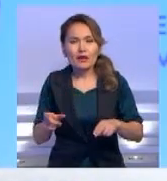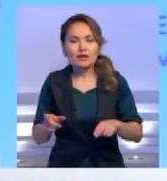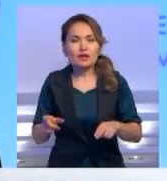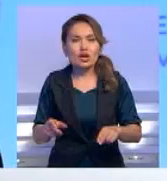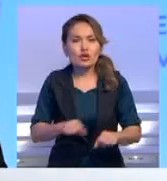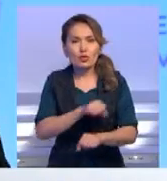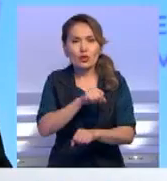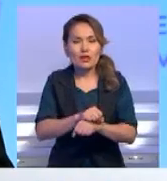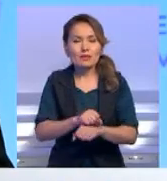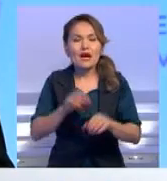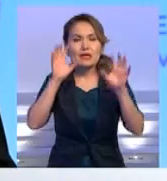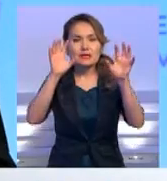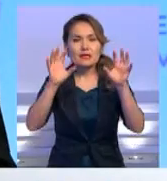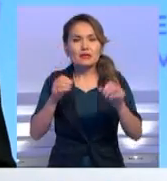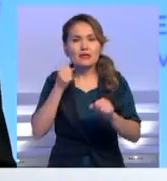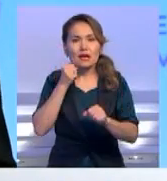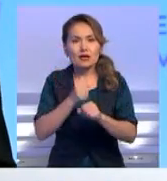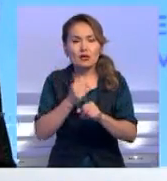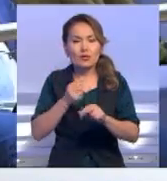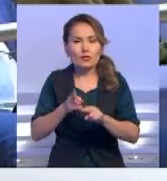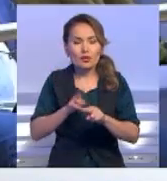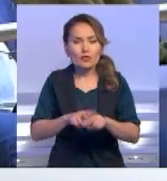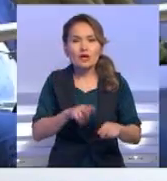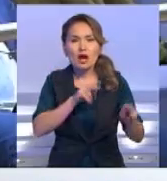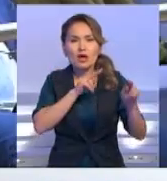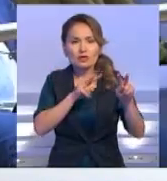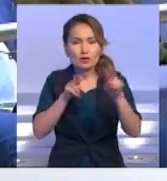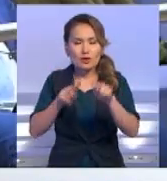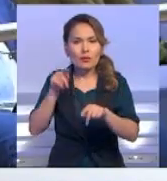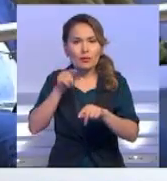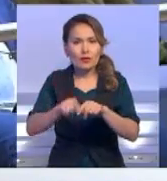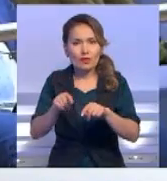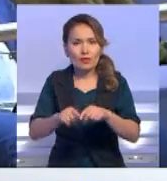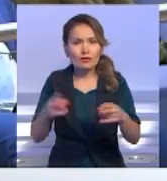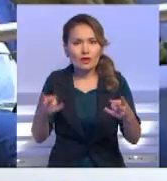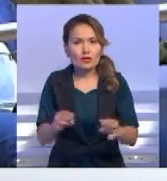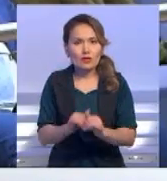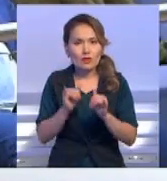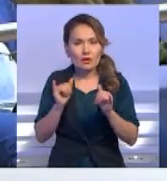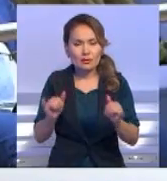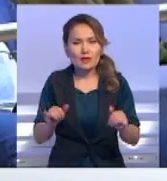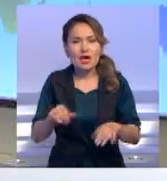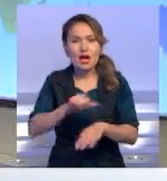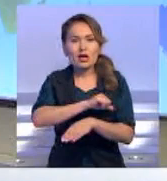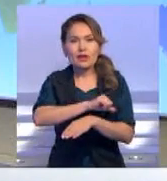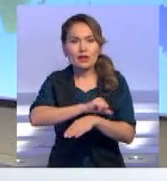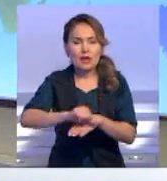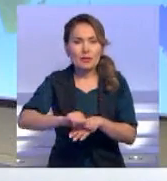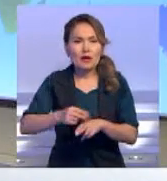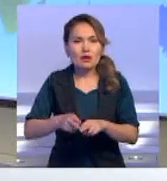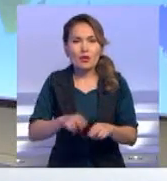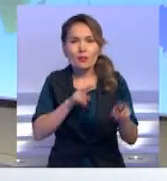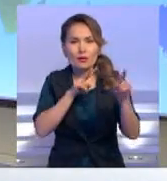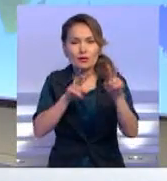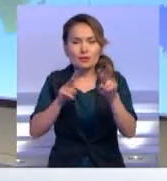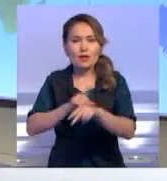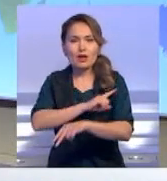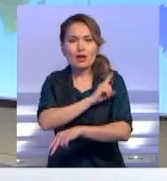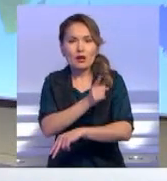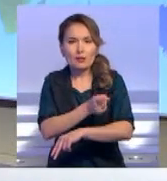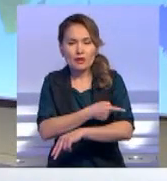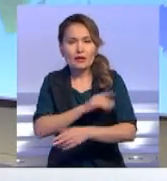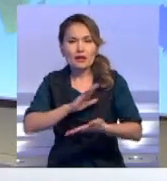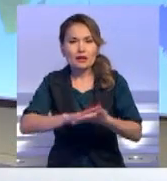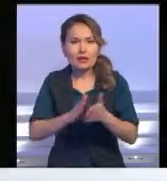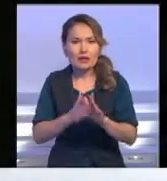заңды қатаңдатып, ақпарат алмасу жүйесін аймақтық деңгейде жүзеге асыруға уағдаласты. Сондай-ақ, шекаралардағы бақылауды күшейтуге